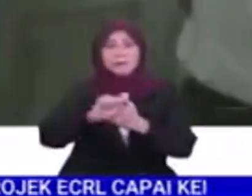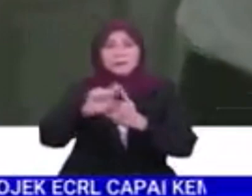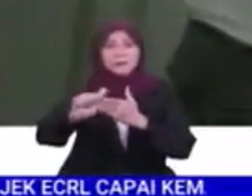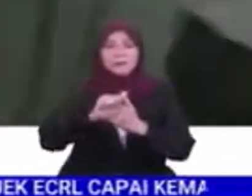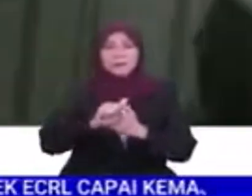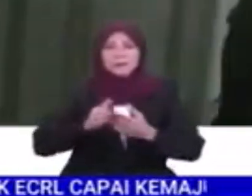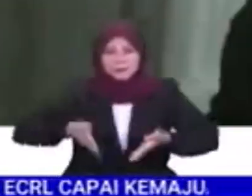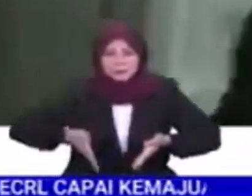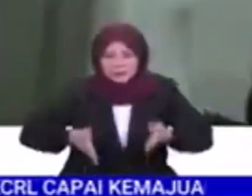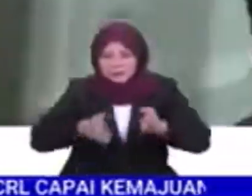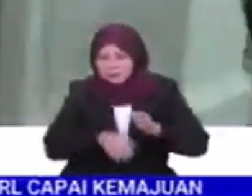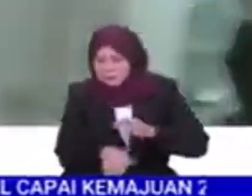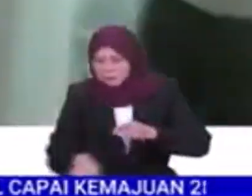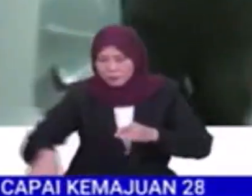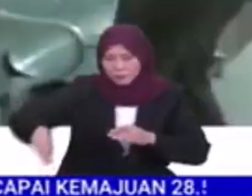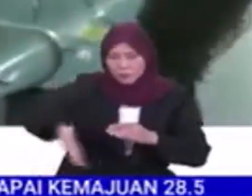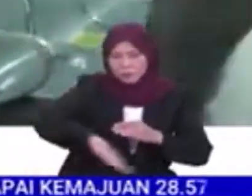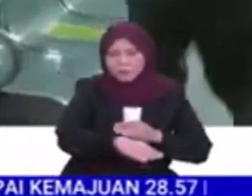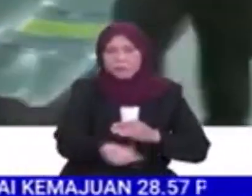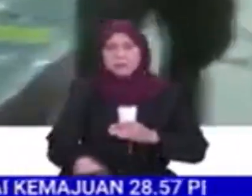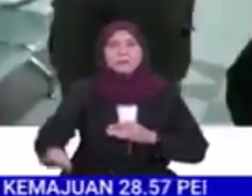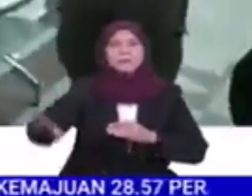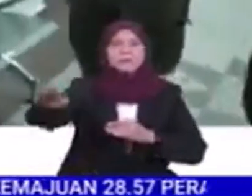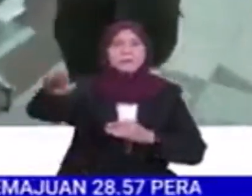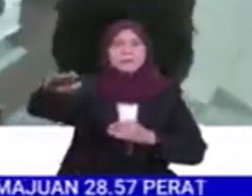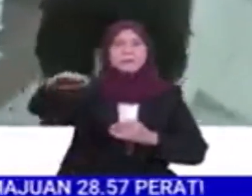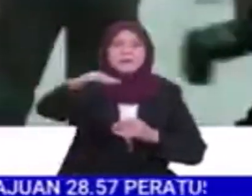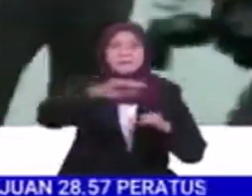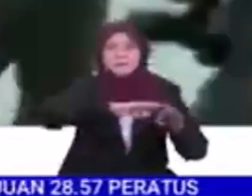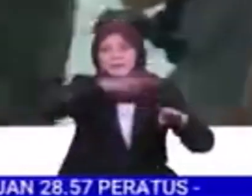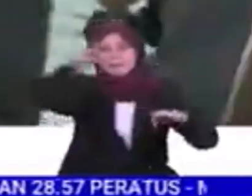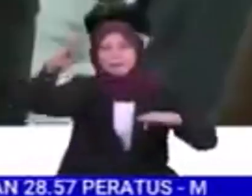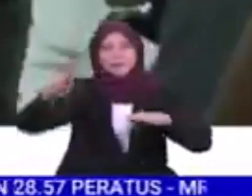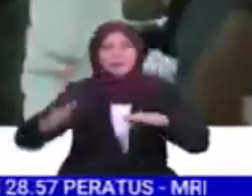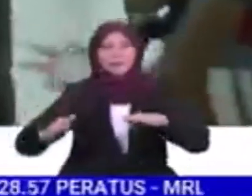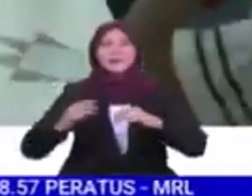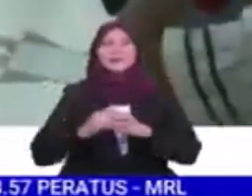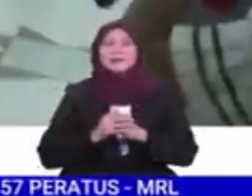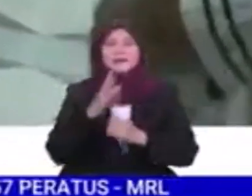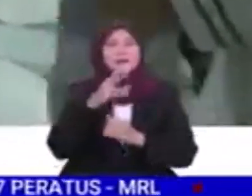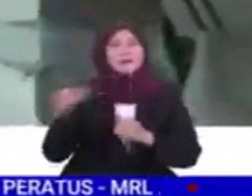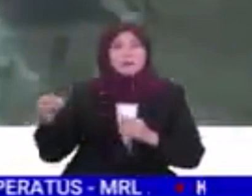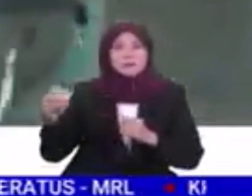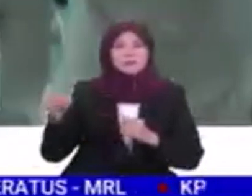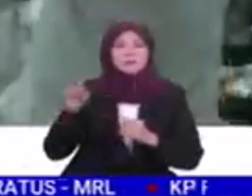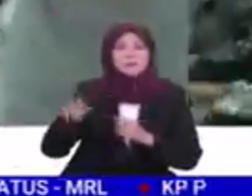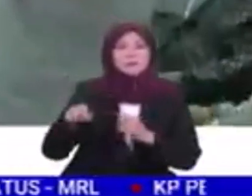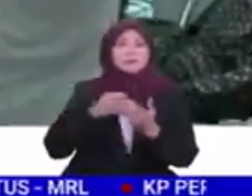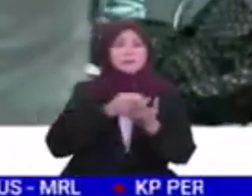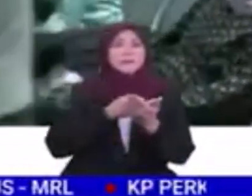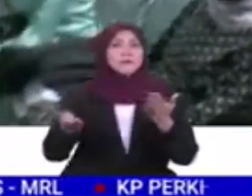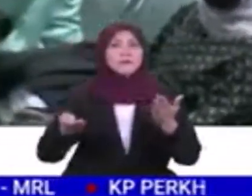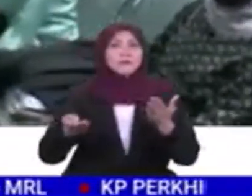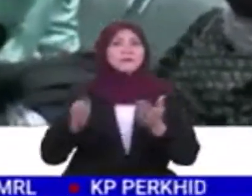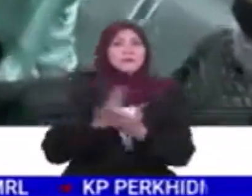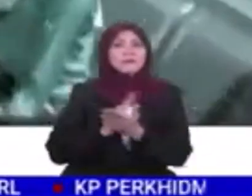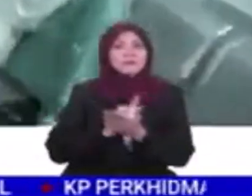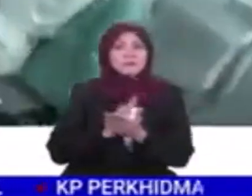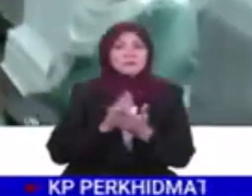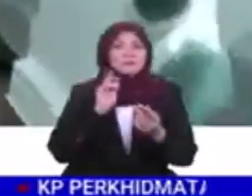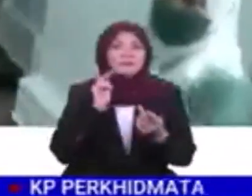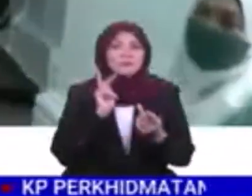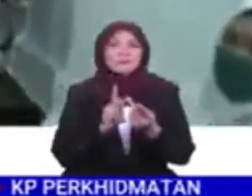kira keadaan Jalan berselingkuh dan berbukit Mahkamah berpendapat responden dalam pembelaannya gagal menimbulkan keraguan